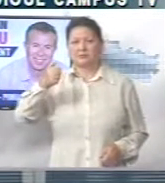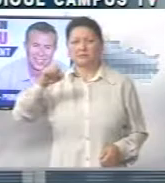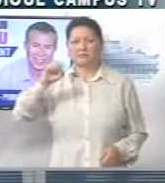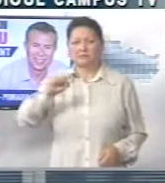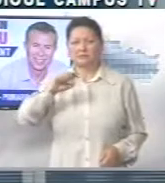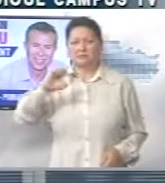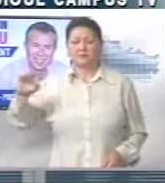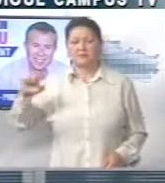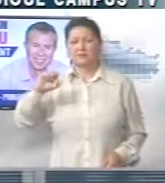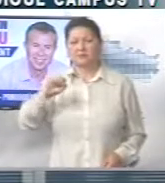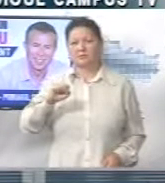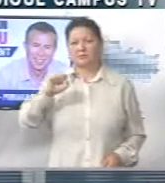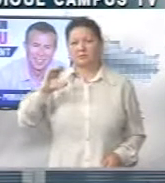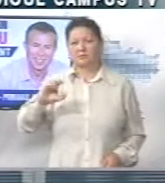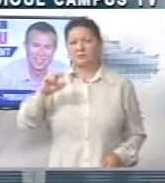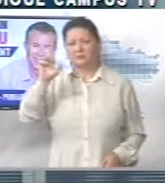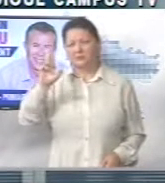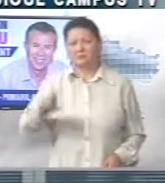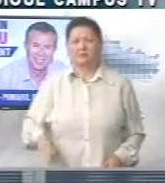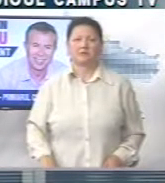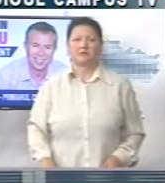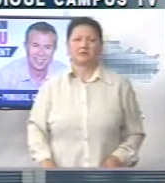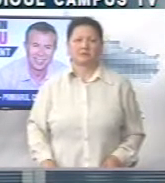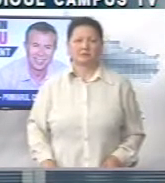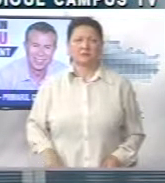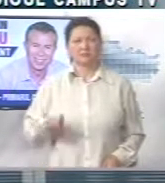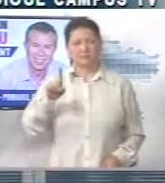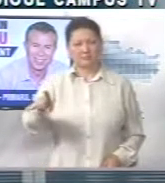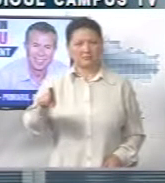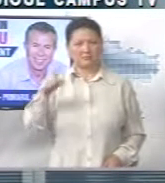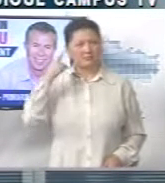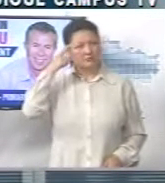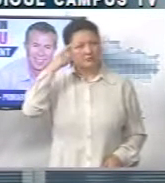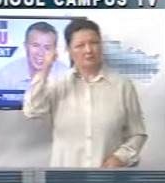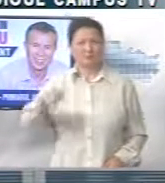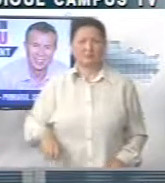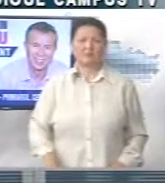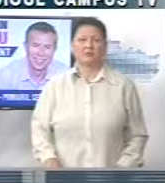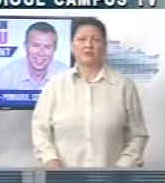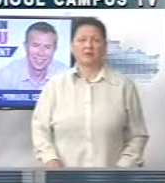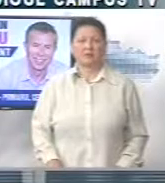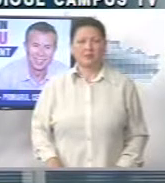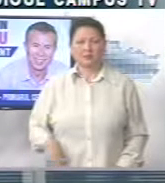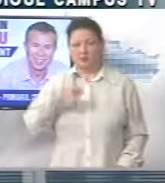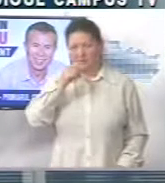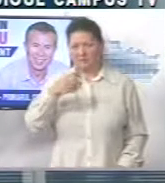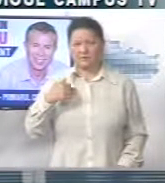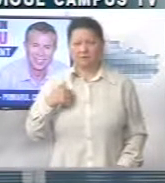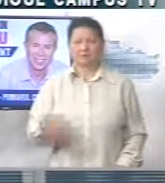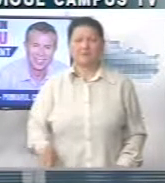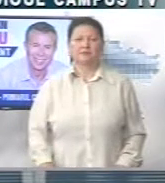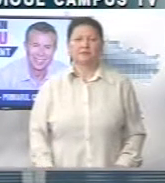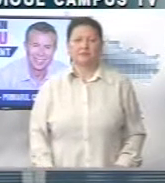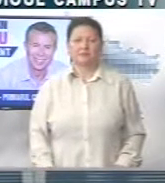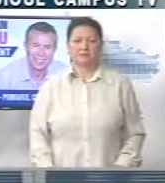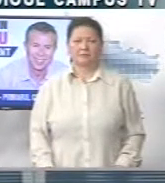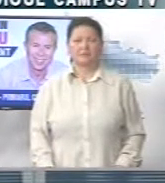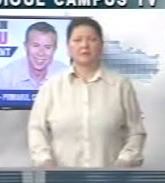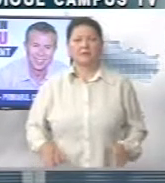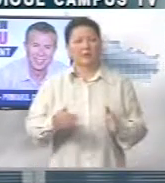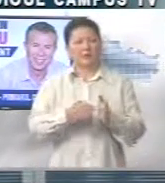astfel de idei. Sigur, nu le poți cuprinde, indiferent cât de mult îți dorești să faci anumite lucruri, trebuie să ai în jurul tău